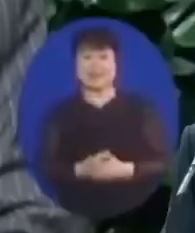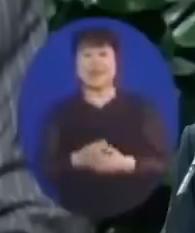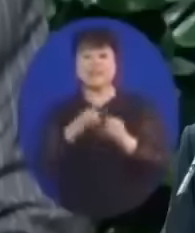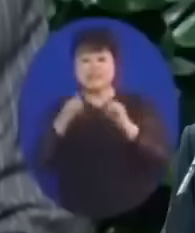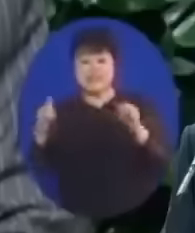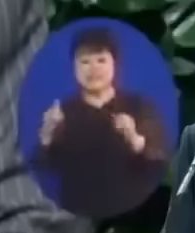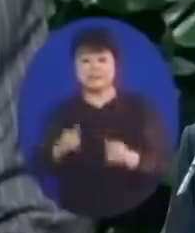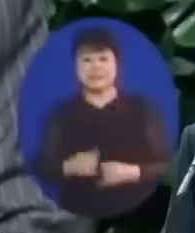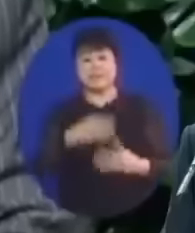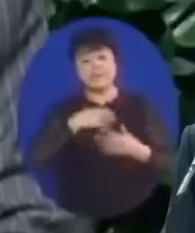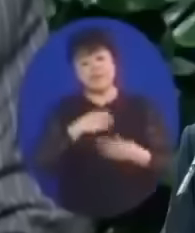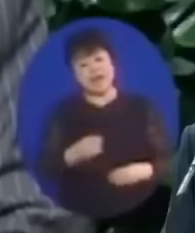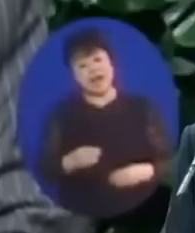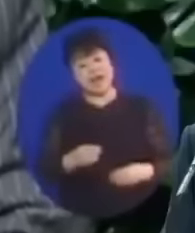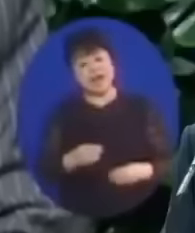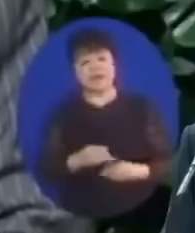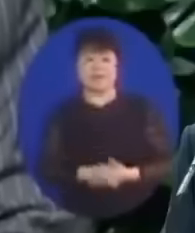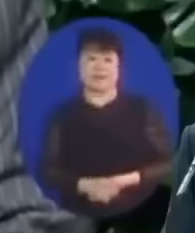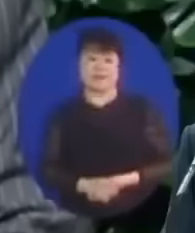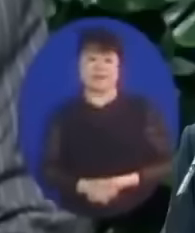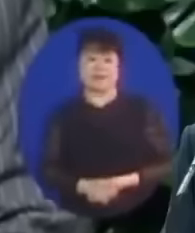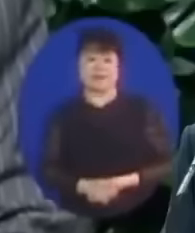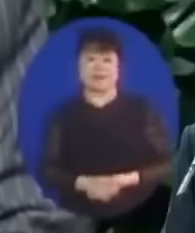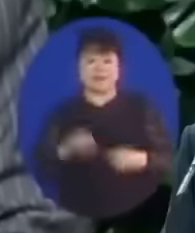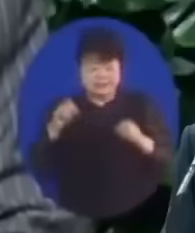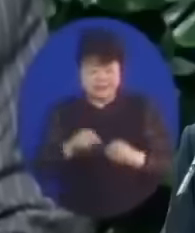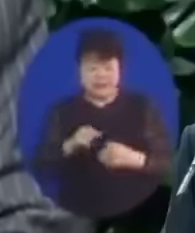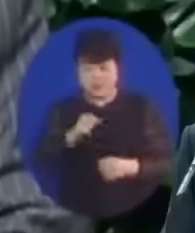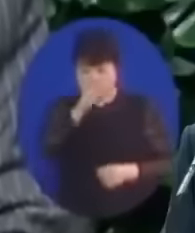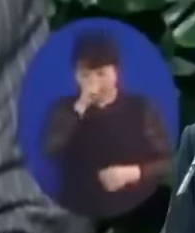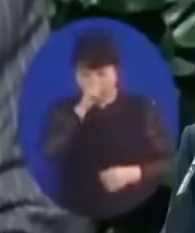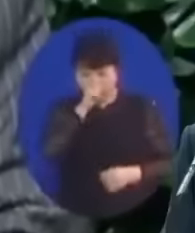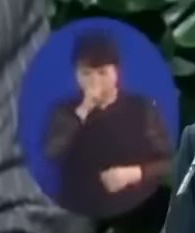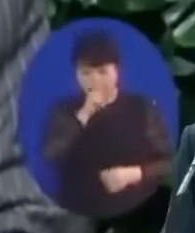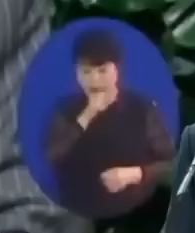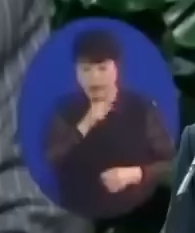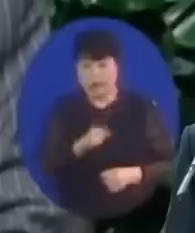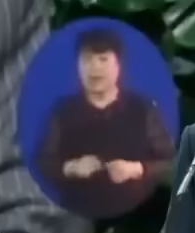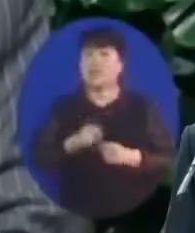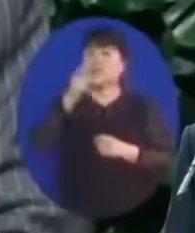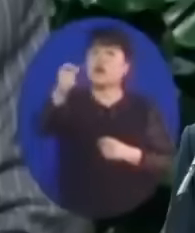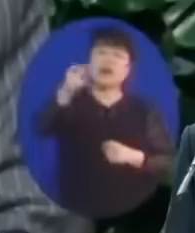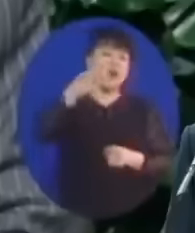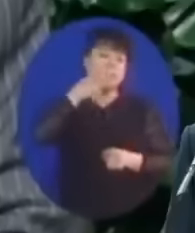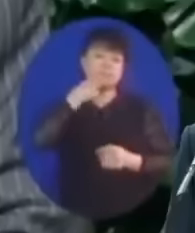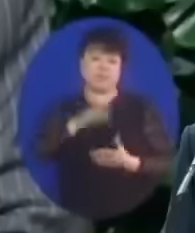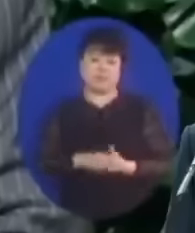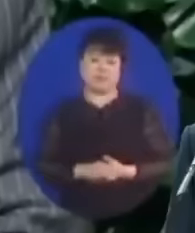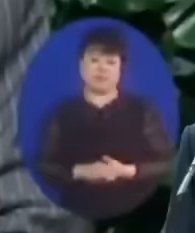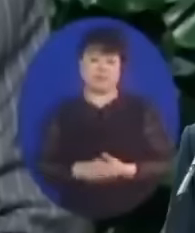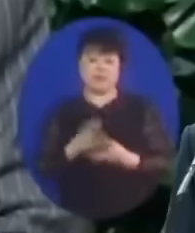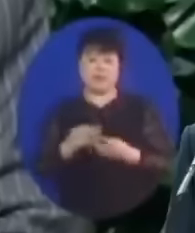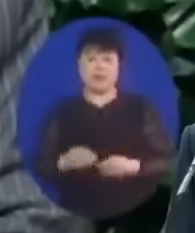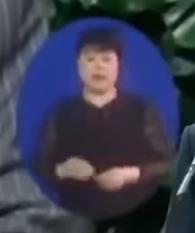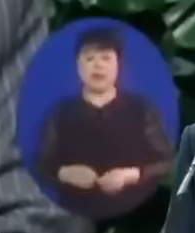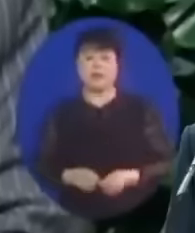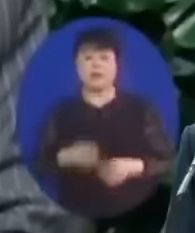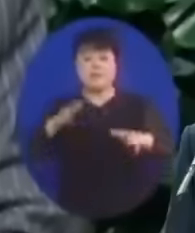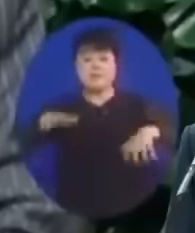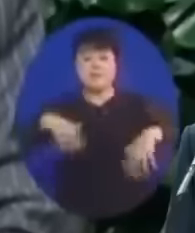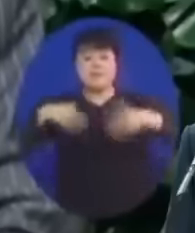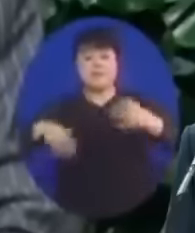인생은 편안한 생활은 일시적으로 좋은 것 같지만은 항구적으로 좋지 않습니다. 많은 비바람을